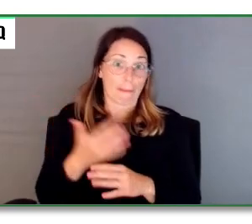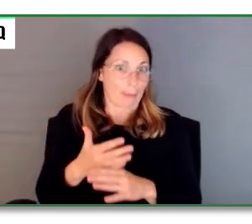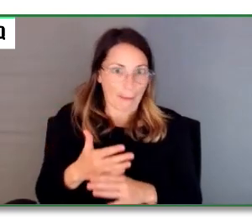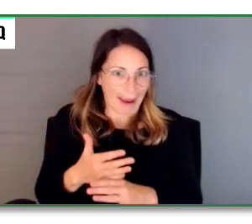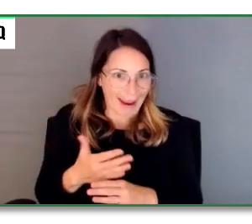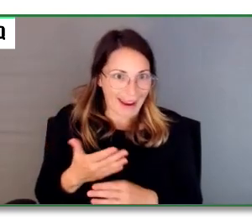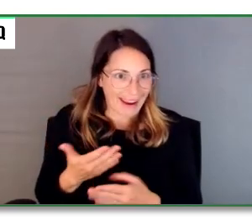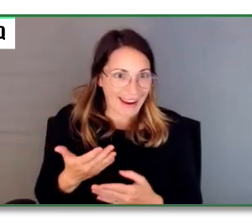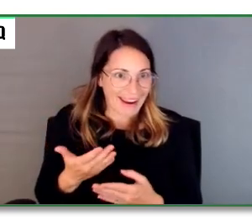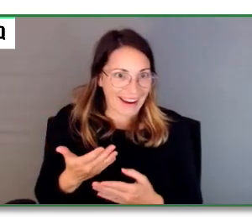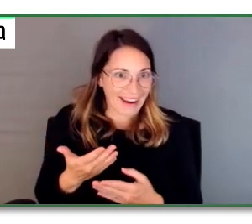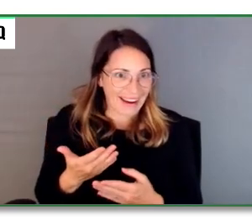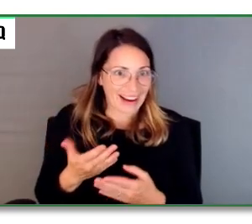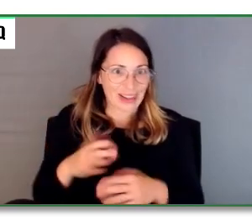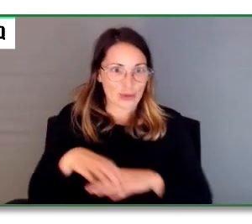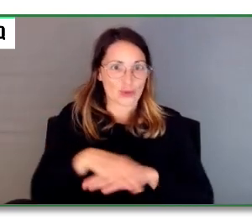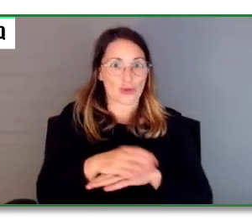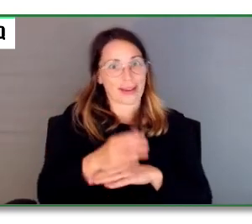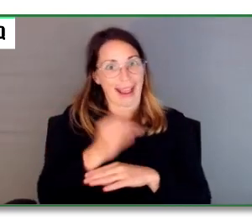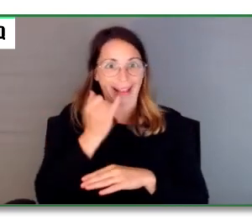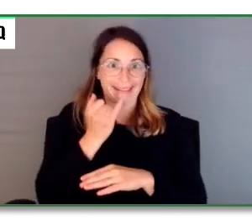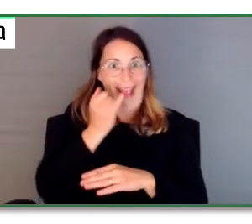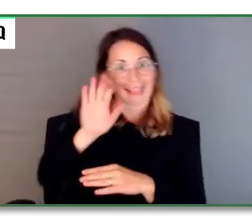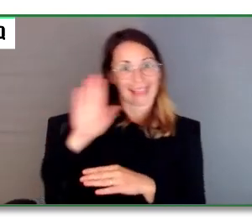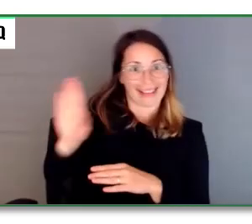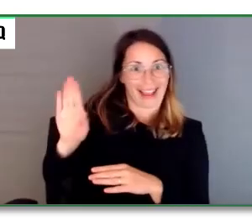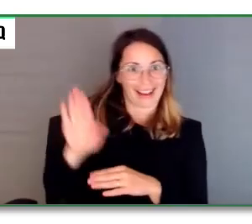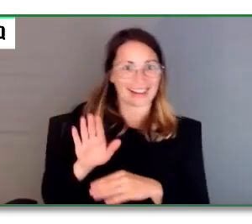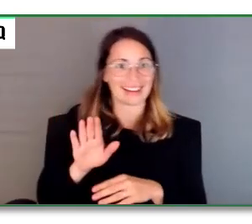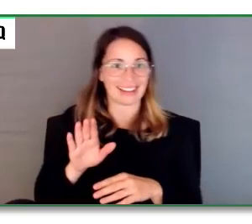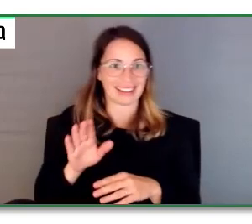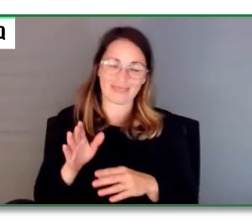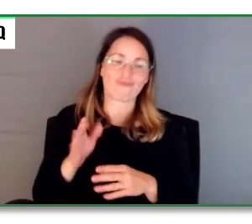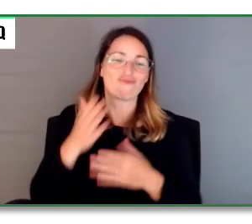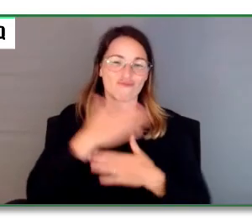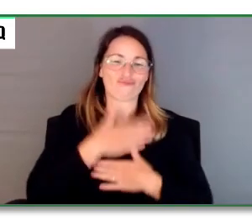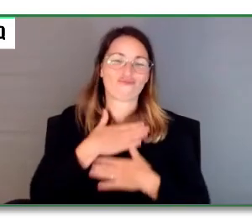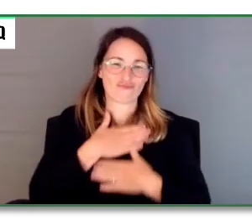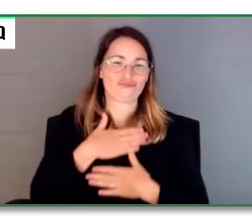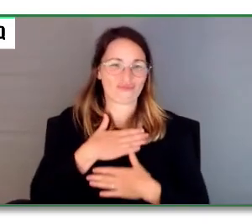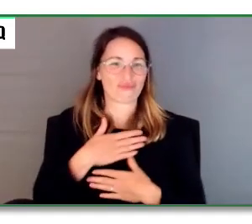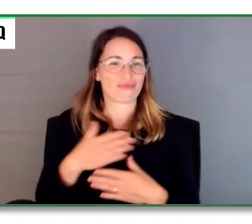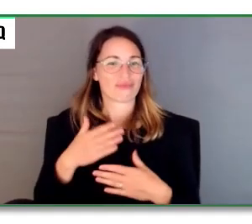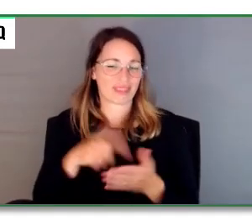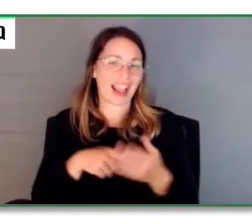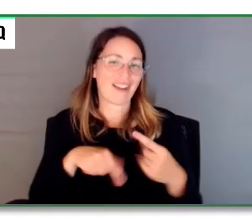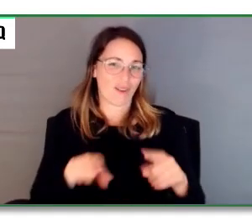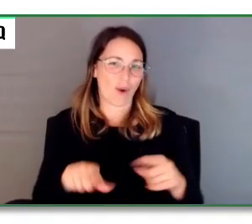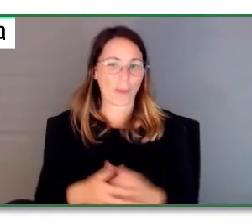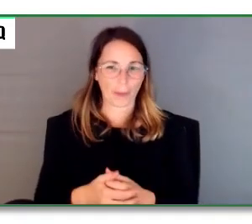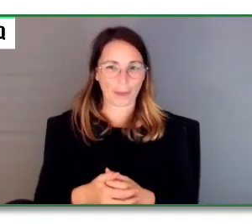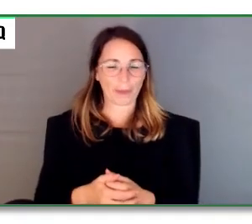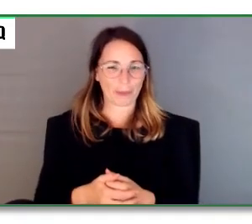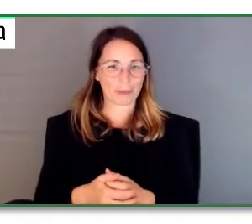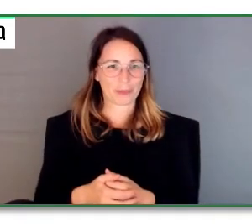souliers italiens. On s'est bien amusé lors de cet épisode. Et